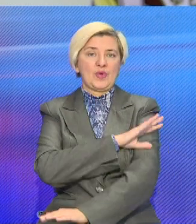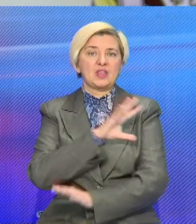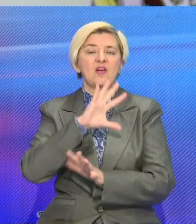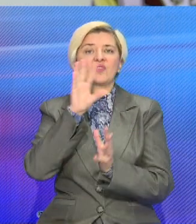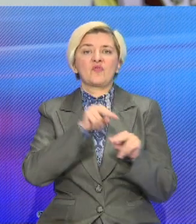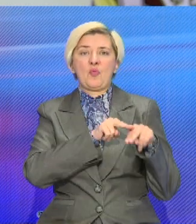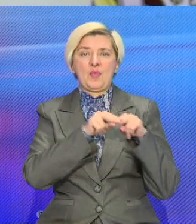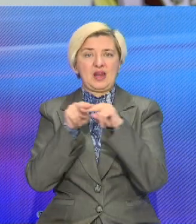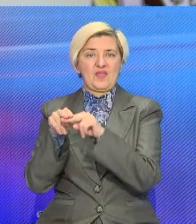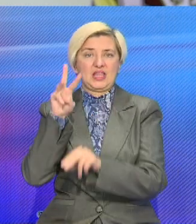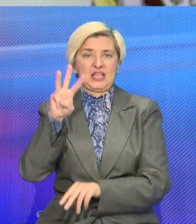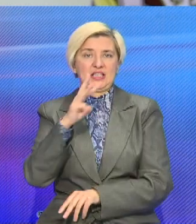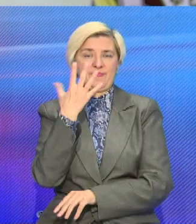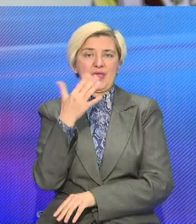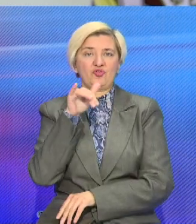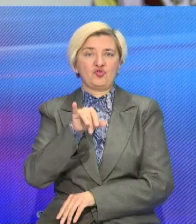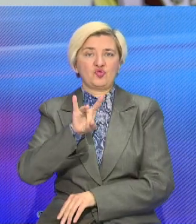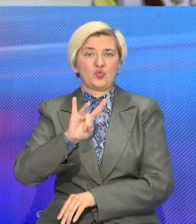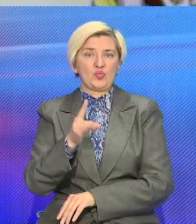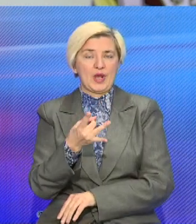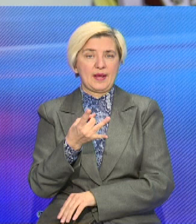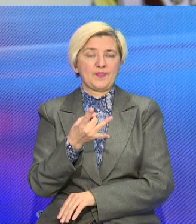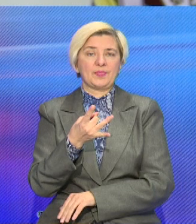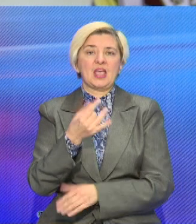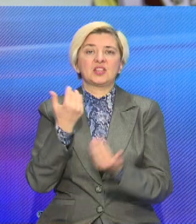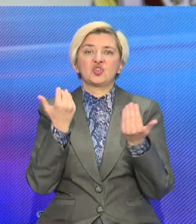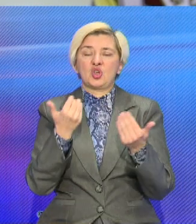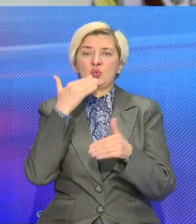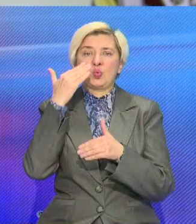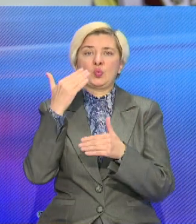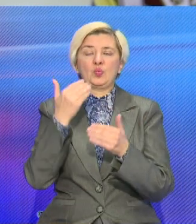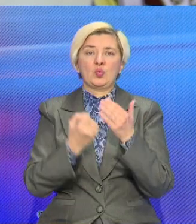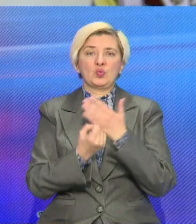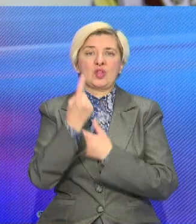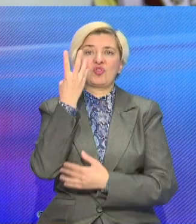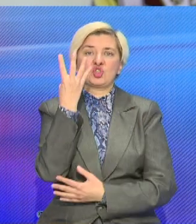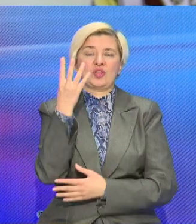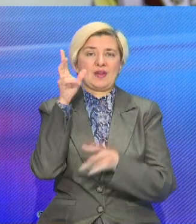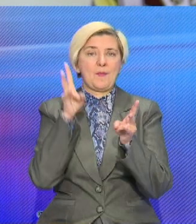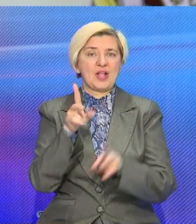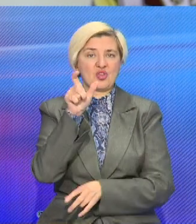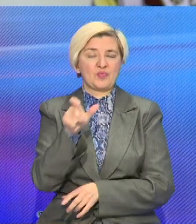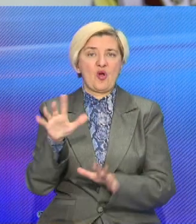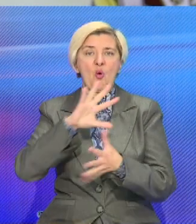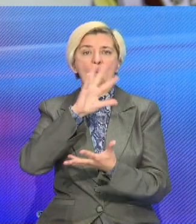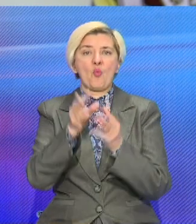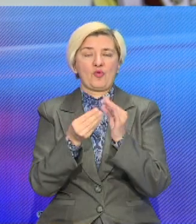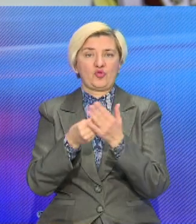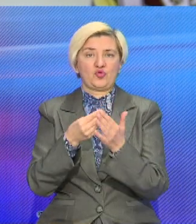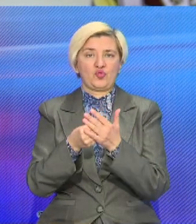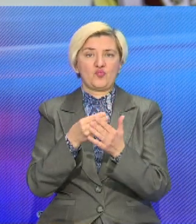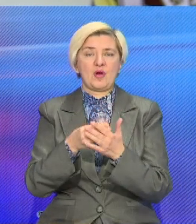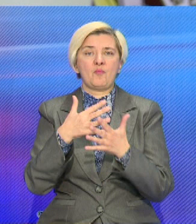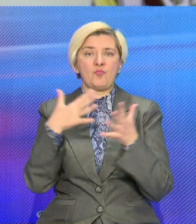без малого 35 тысяч рублей. В настоящее время установлено четверо потерпевших. Общая сумма ущерба более 93